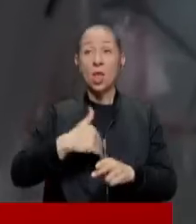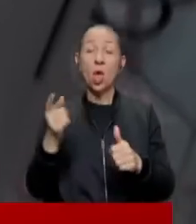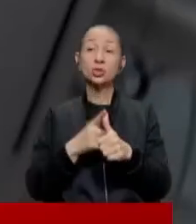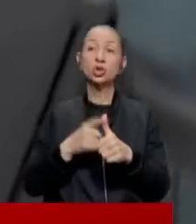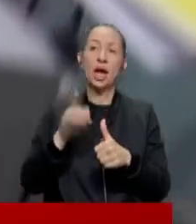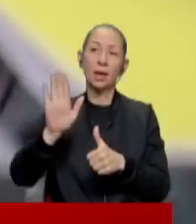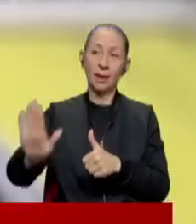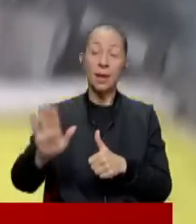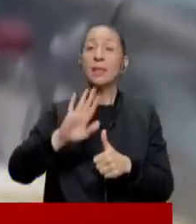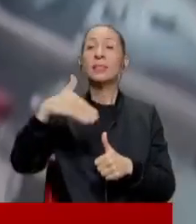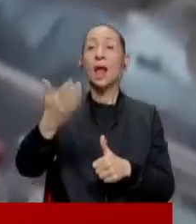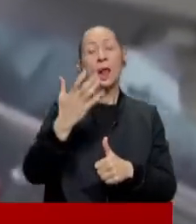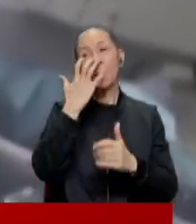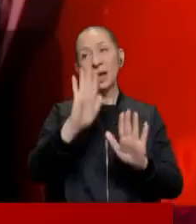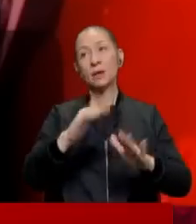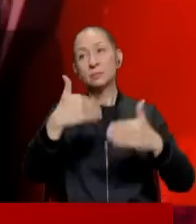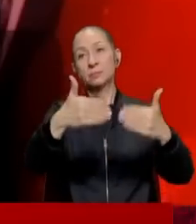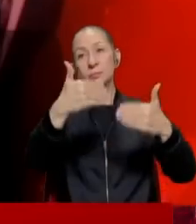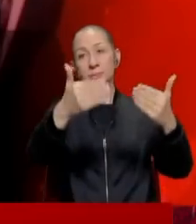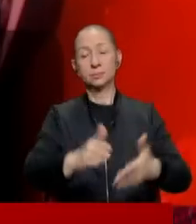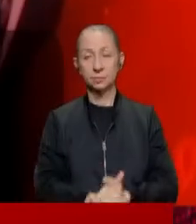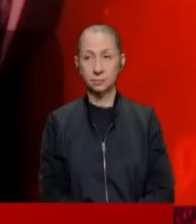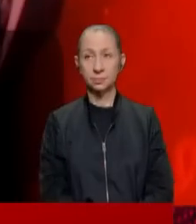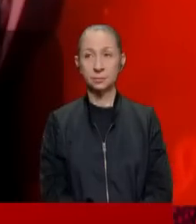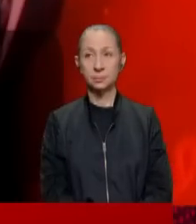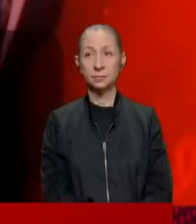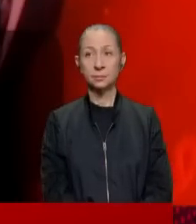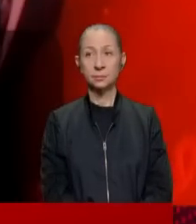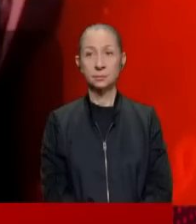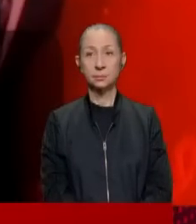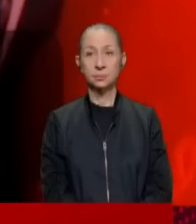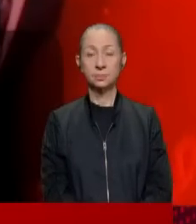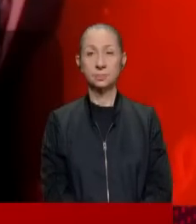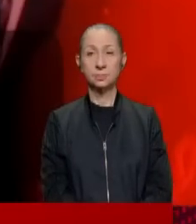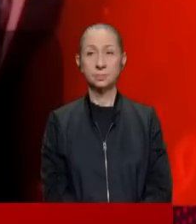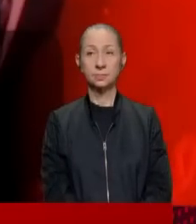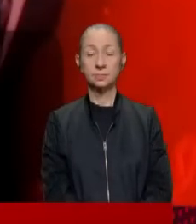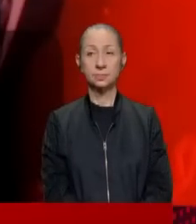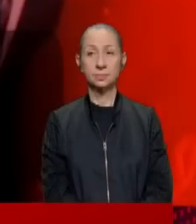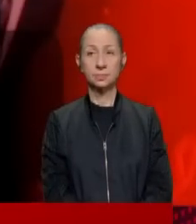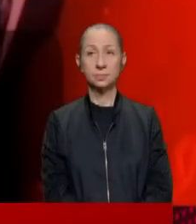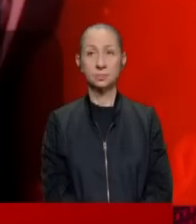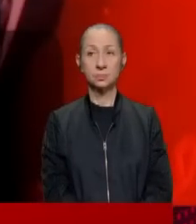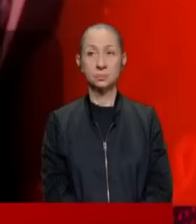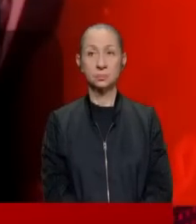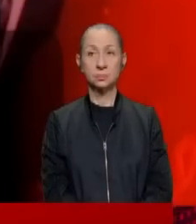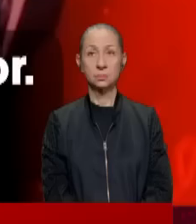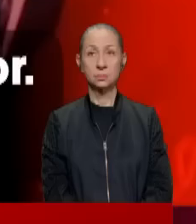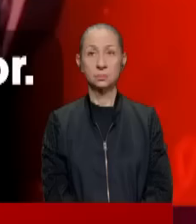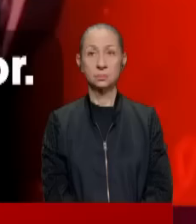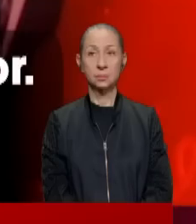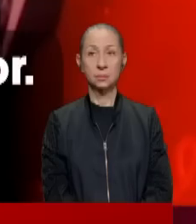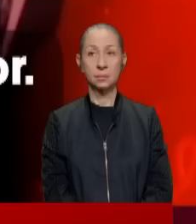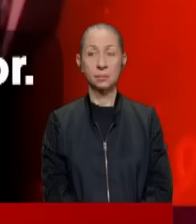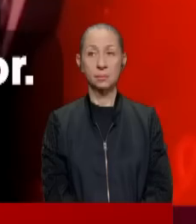öncelik veriliyor diğerleri öteleniyor acil ameliyat dediğimiz mesela travma acile gelen hastalarla ilgili bir durum var orada